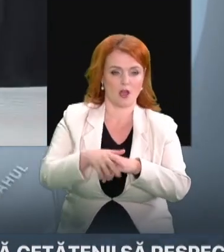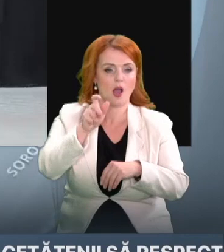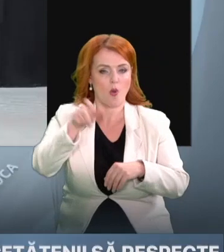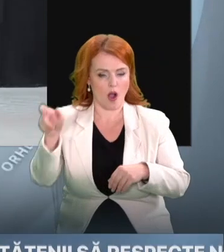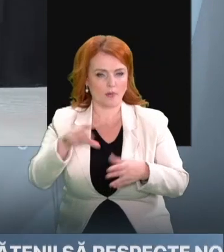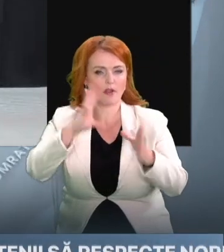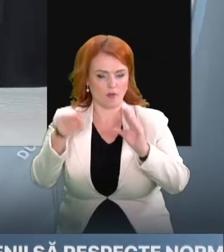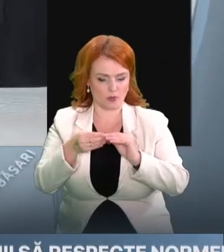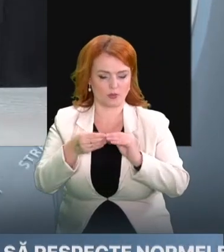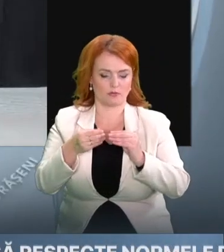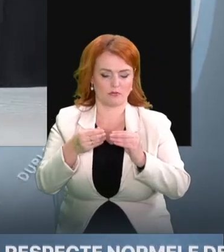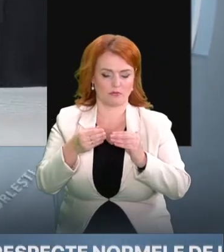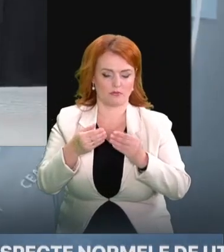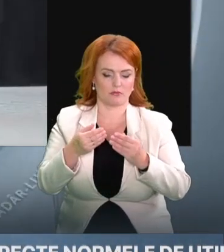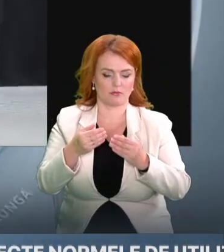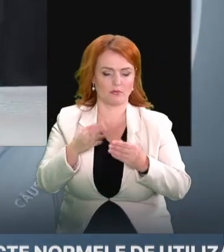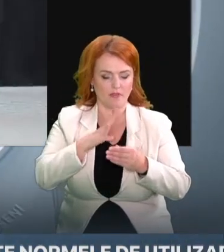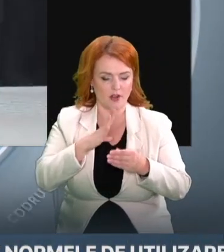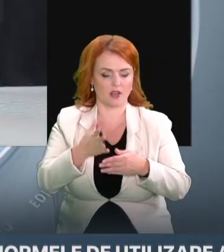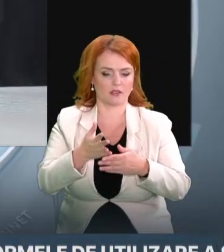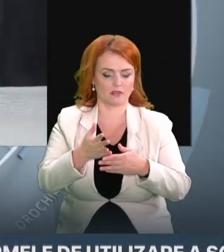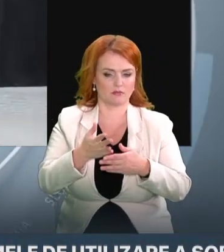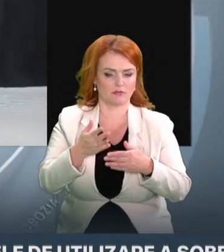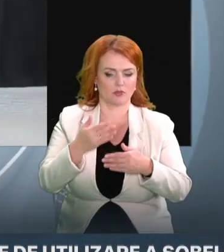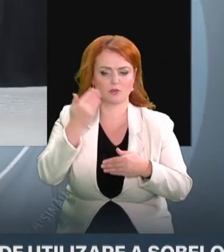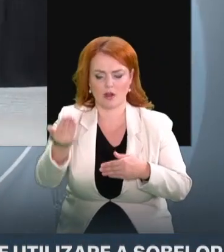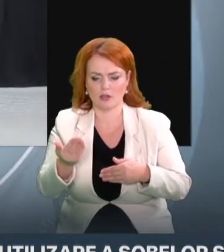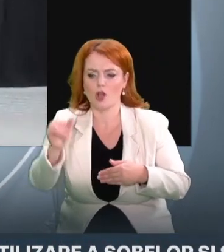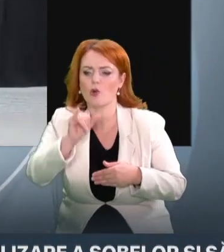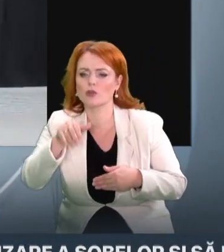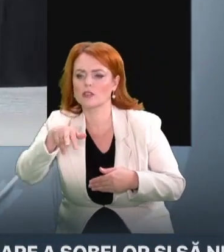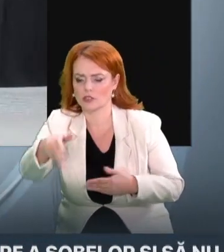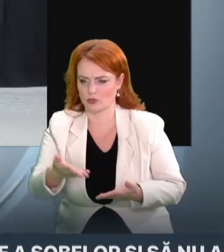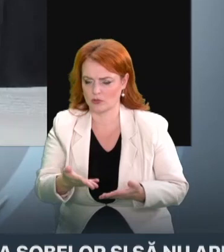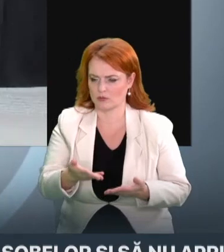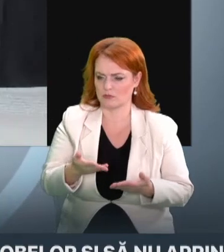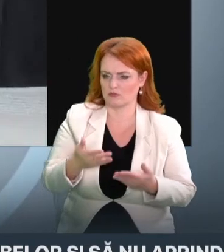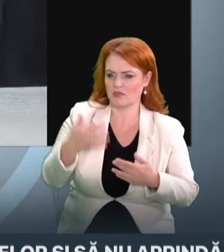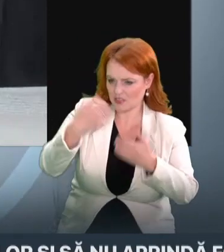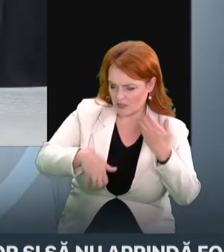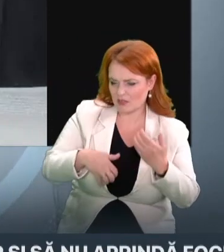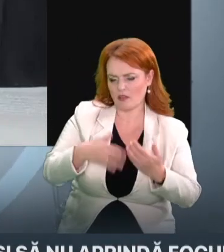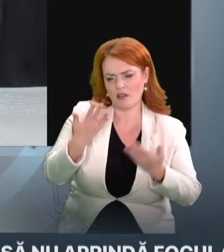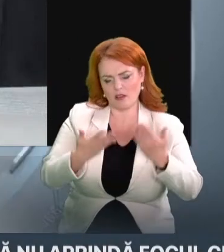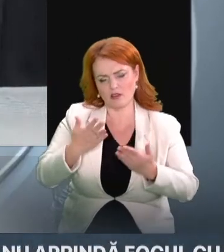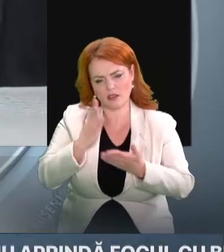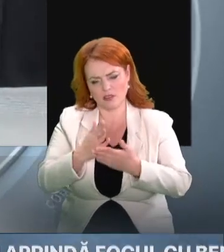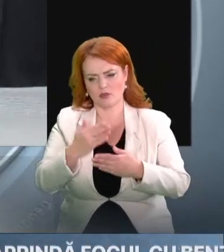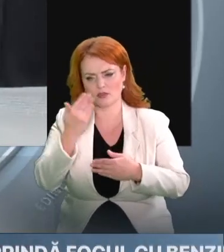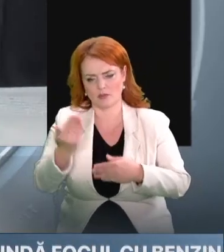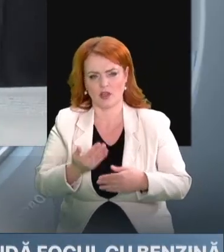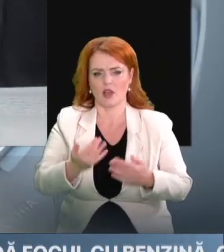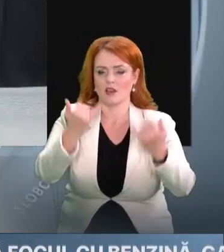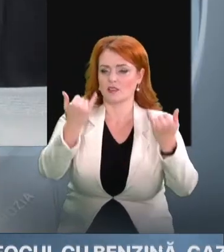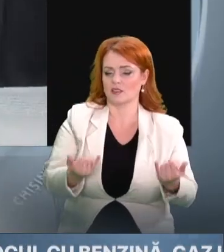în general, să întrebe ce se întâmplă cu această micuță și unde se îndreaptă, unde sunt părinții? În ziua de